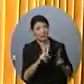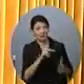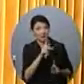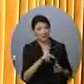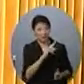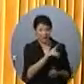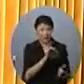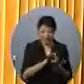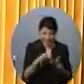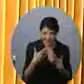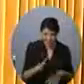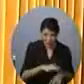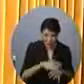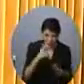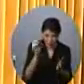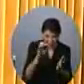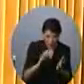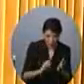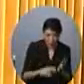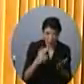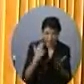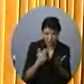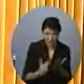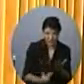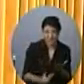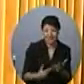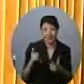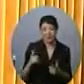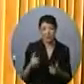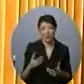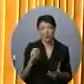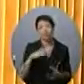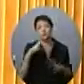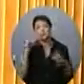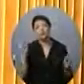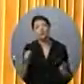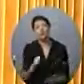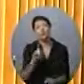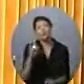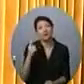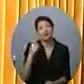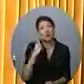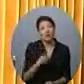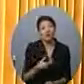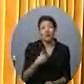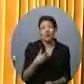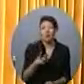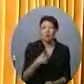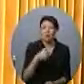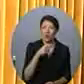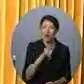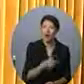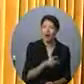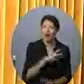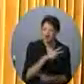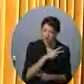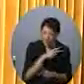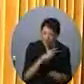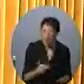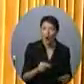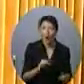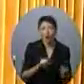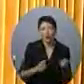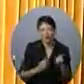ce registre. Monsieur le Président, pourquoi ce gouvernement refuse-t-il de se ranger du côté des